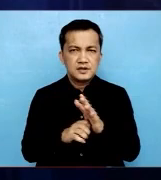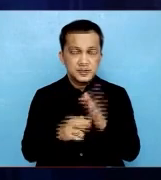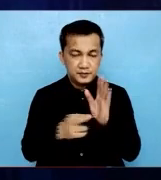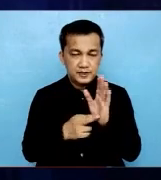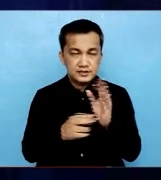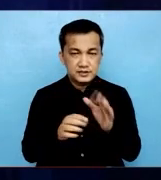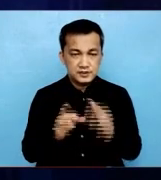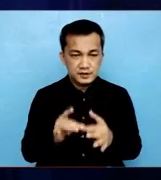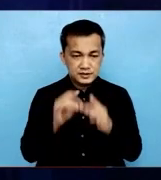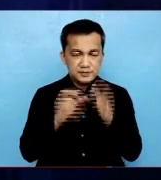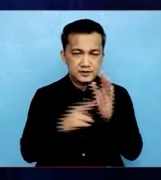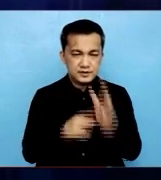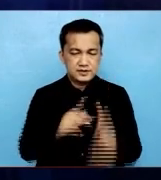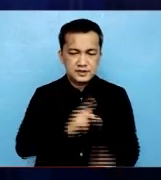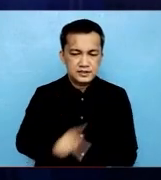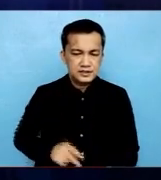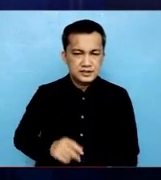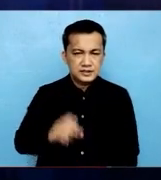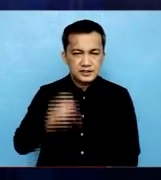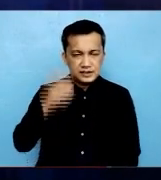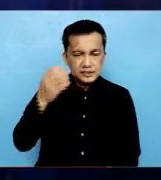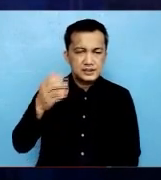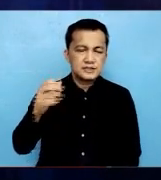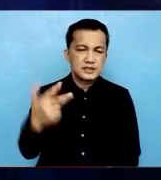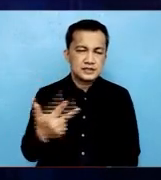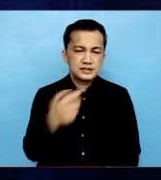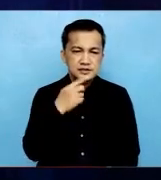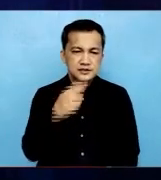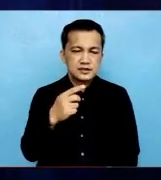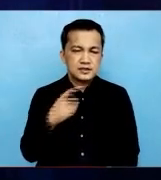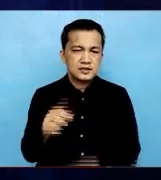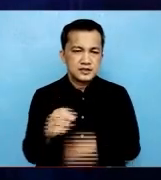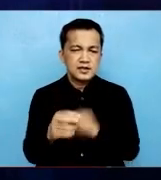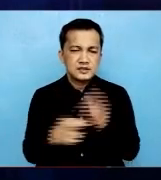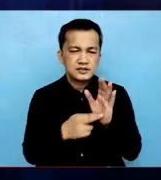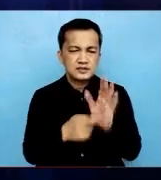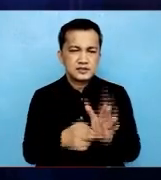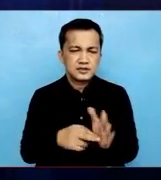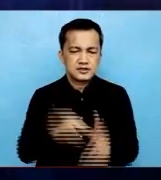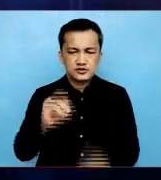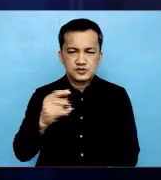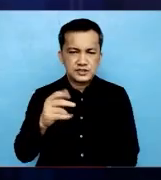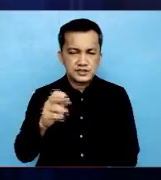kay Special Representative of the Foreign Secretary na si Georgina Butler.